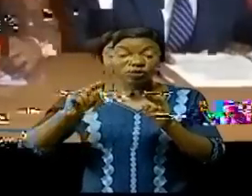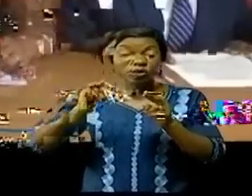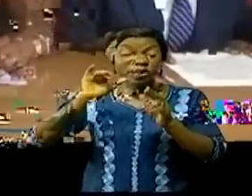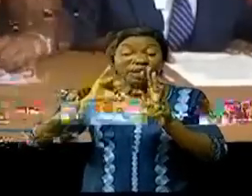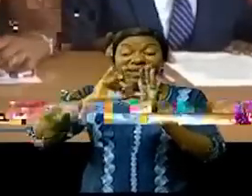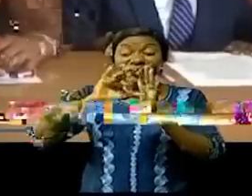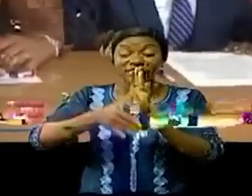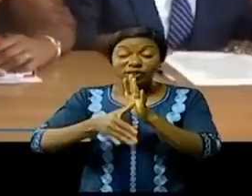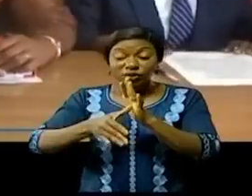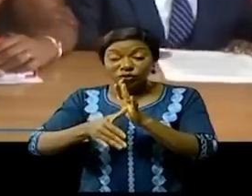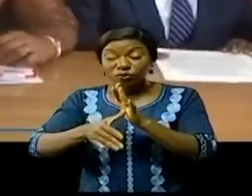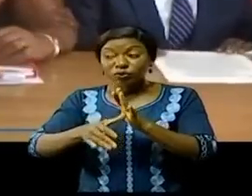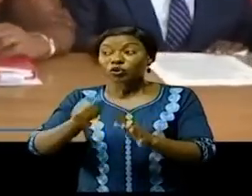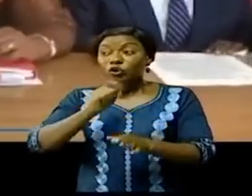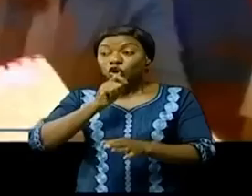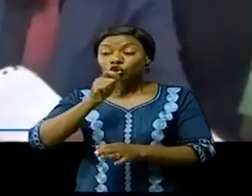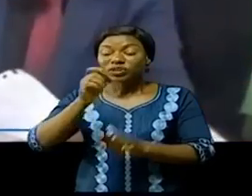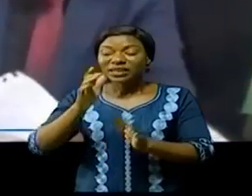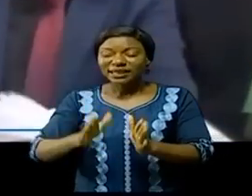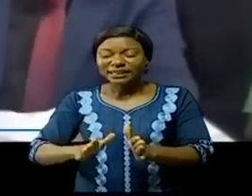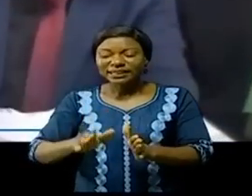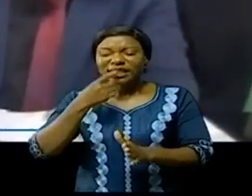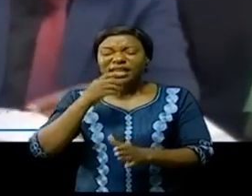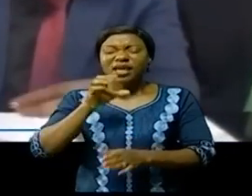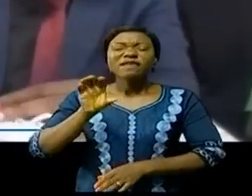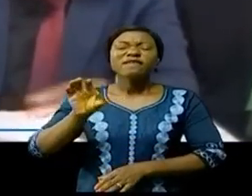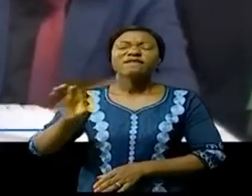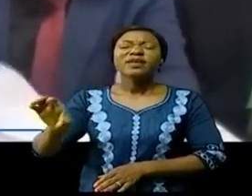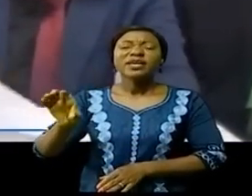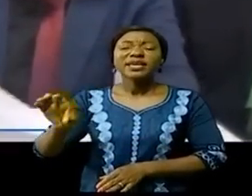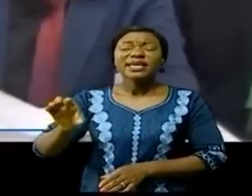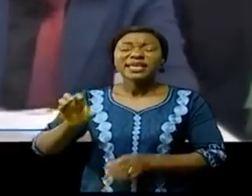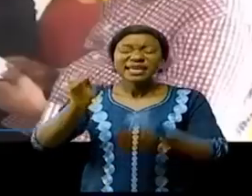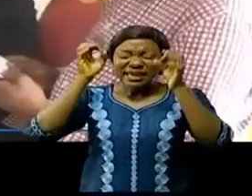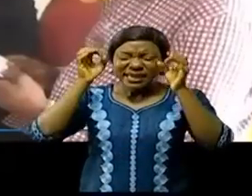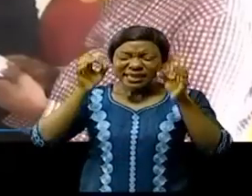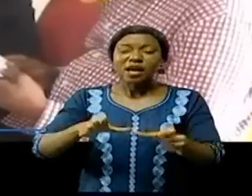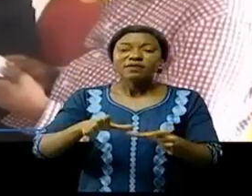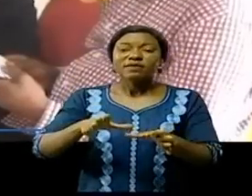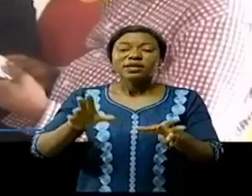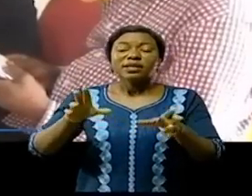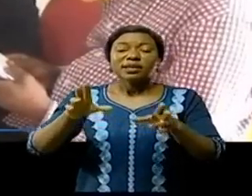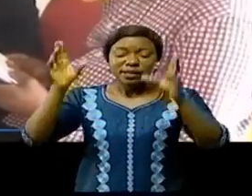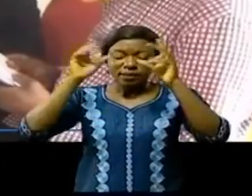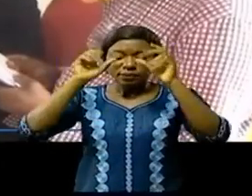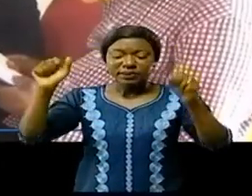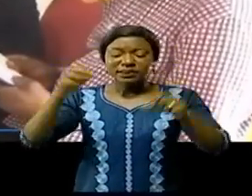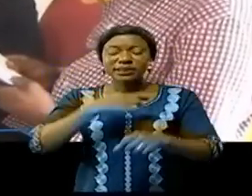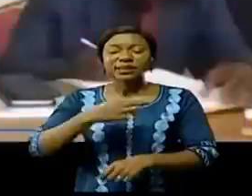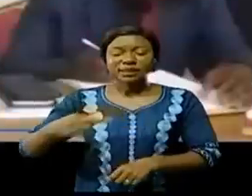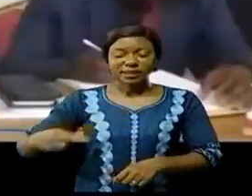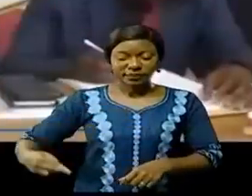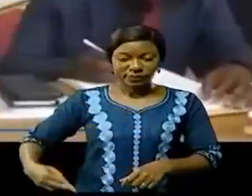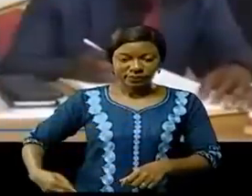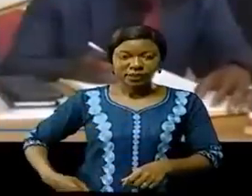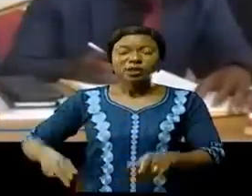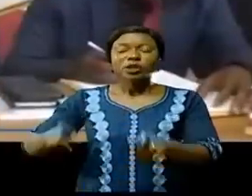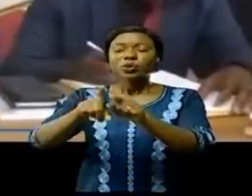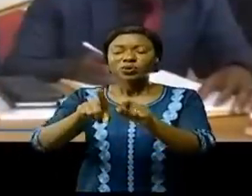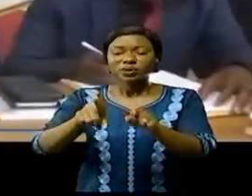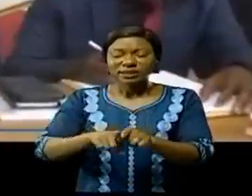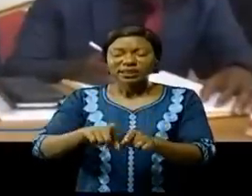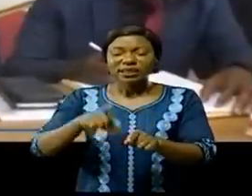le journaliste Perrault Louara s'est livré à un exercice qui, du reste, s'écarte du code d'éthique et de déontologie